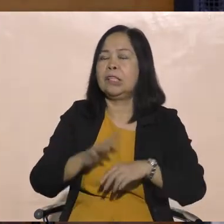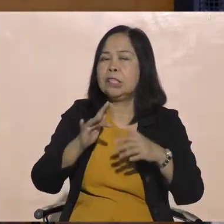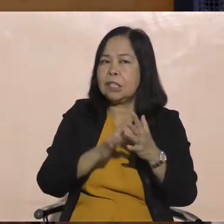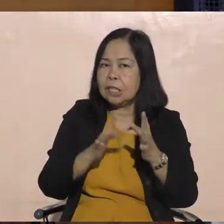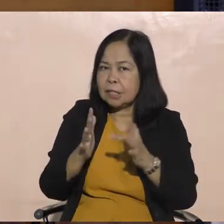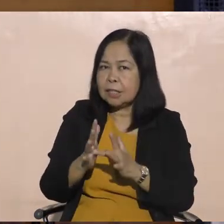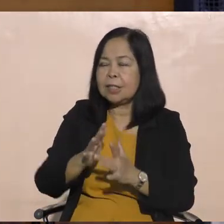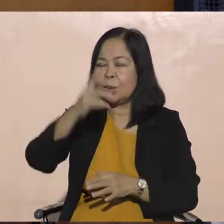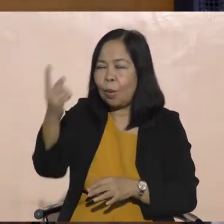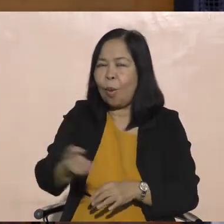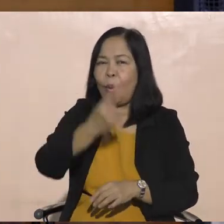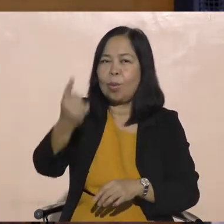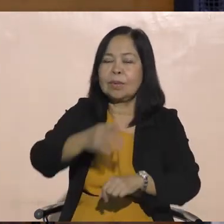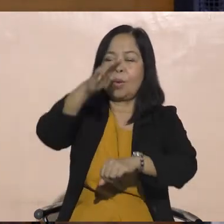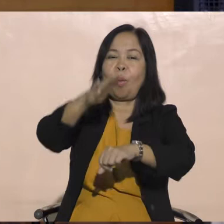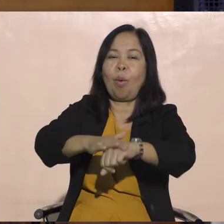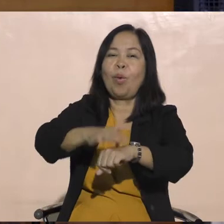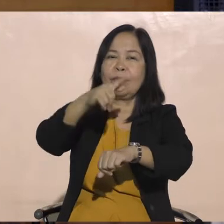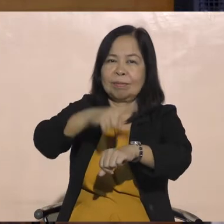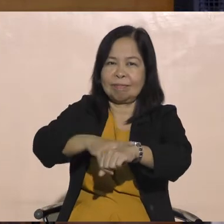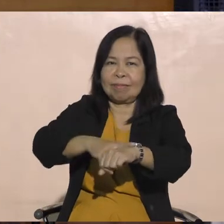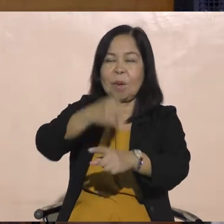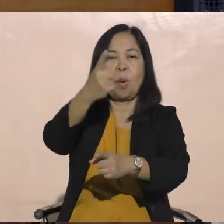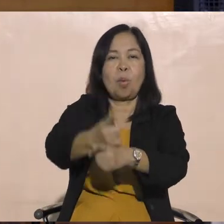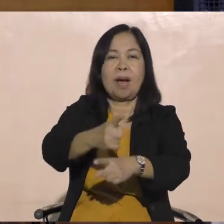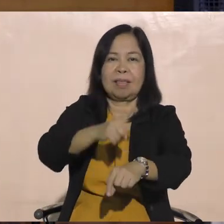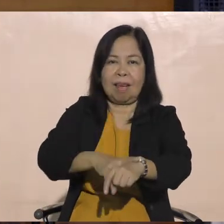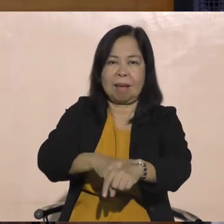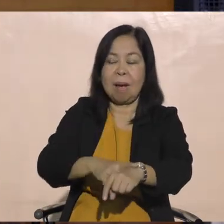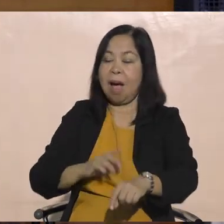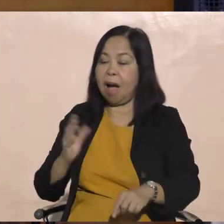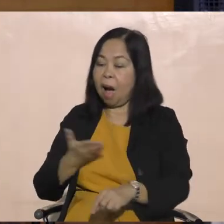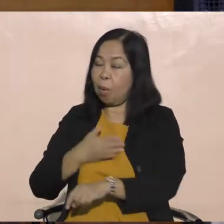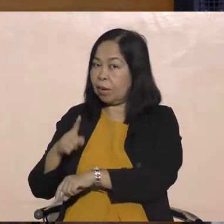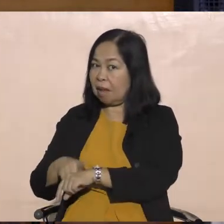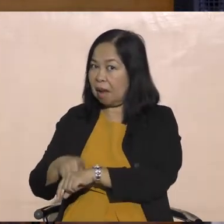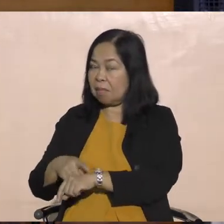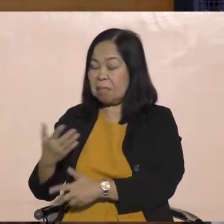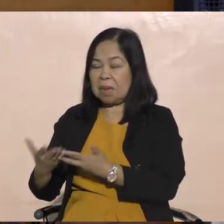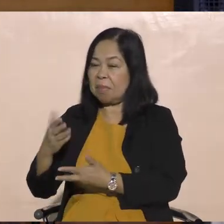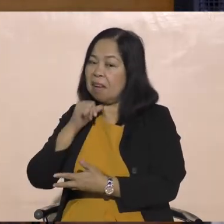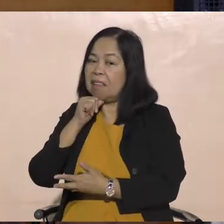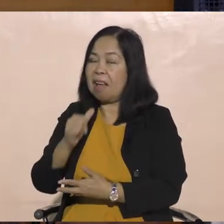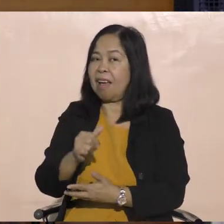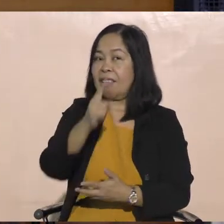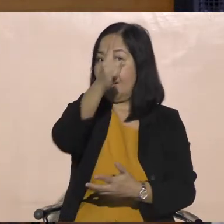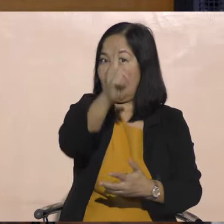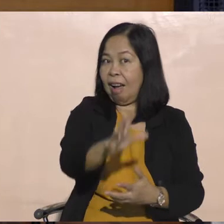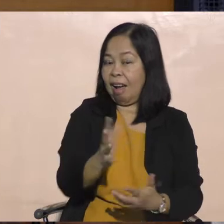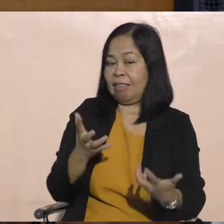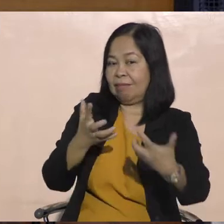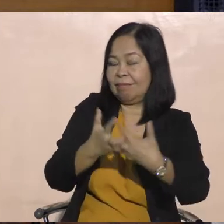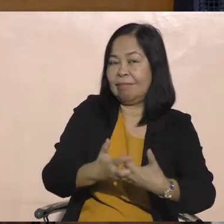timing, dear brothers and sister, isn't God's timing. Usahay mo yung unta sa story, kung wala